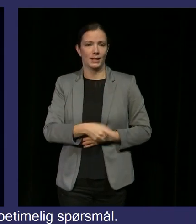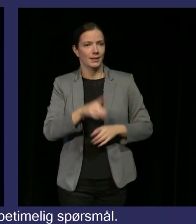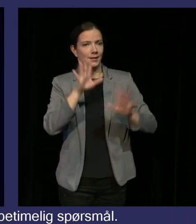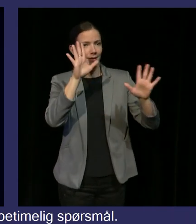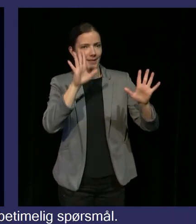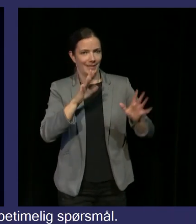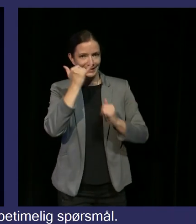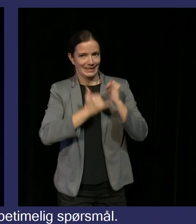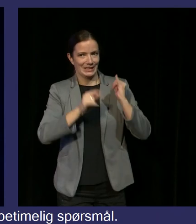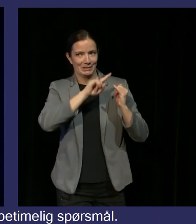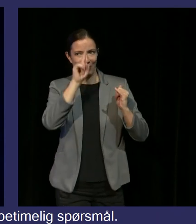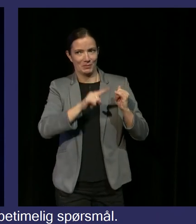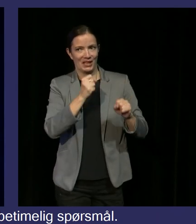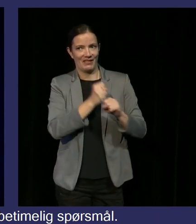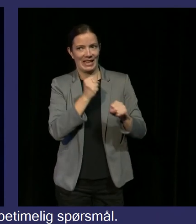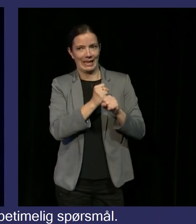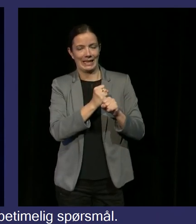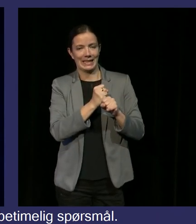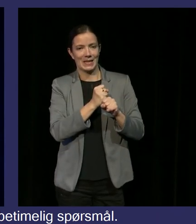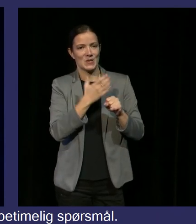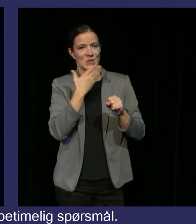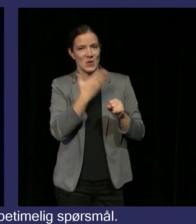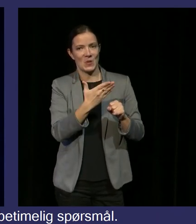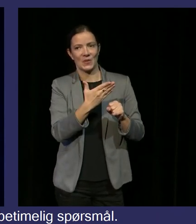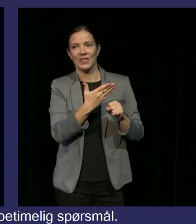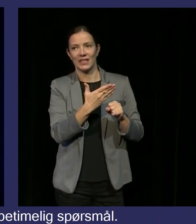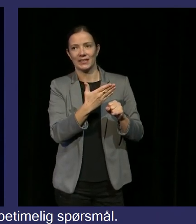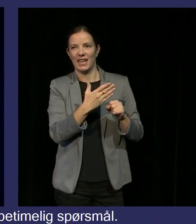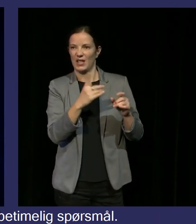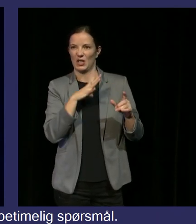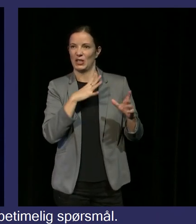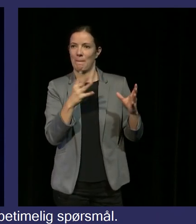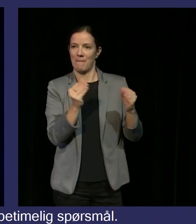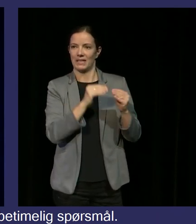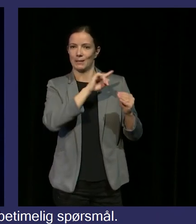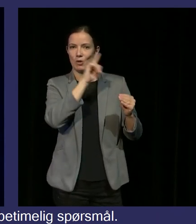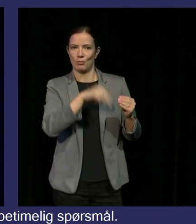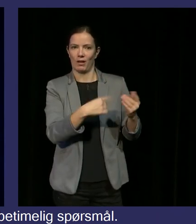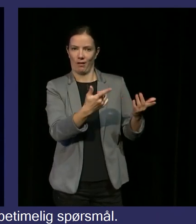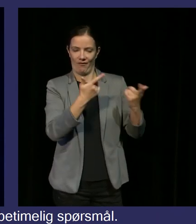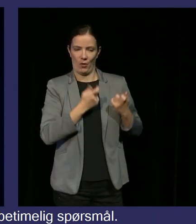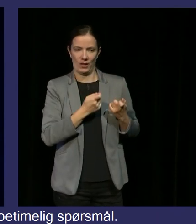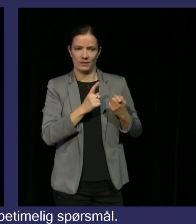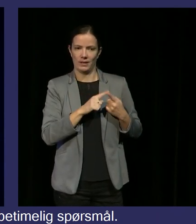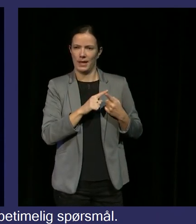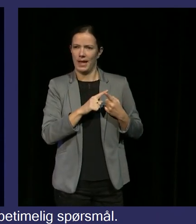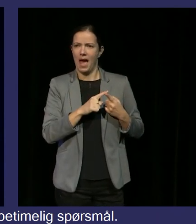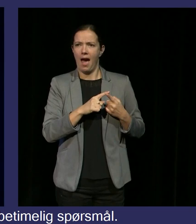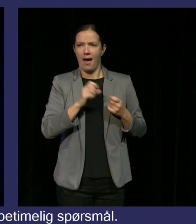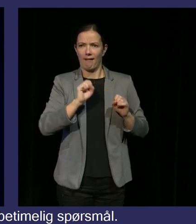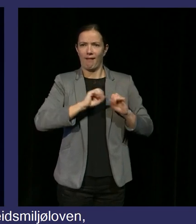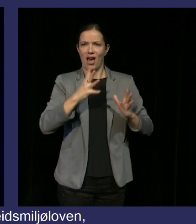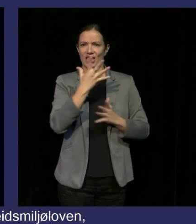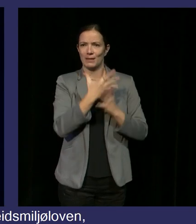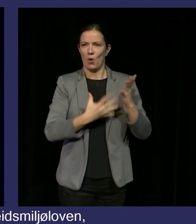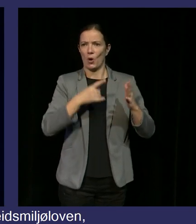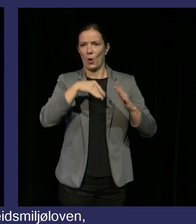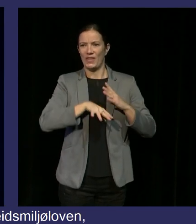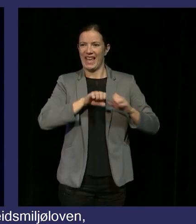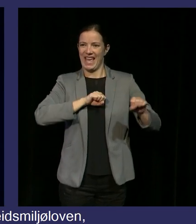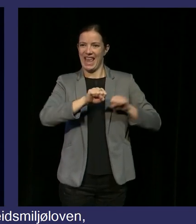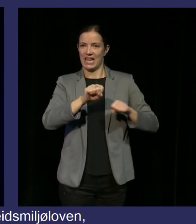ikke å dy meg. Det har kommet inn et veldig, jeg synes det betimelig spørsmål. Det ikke absurd å snakke om klarspråk under en regjering som snakker